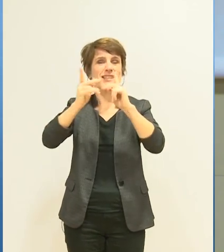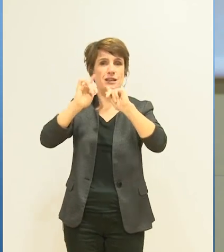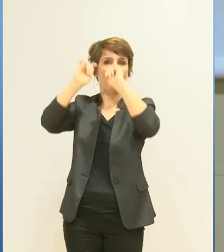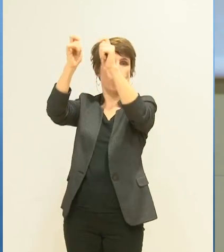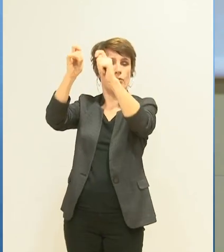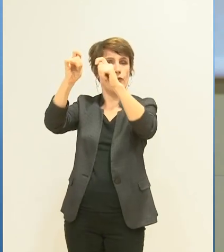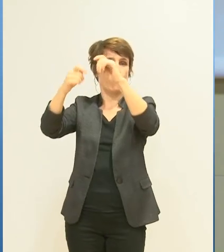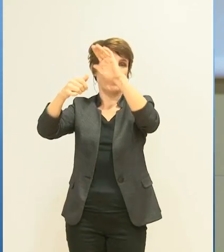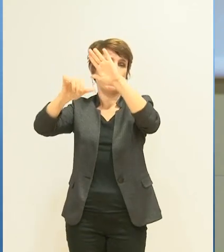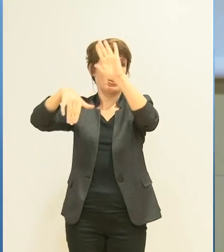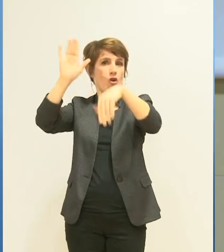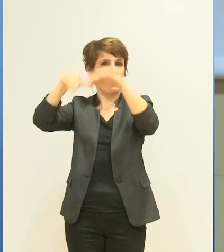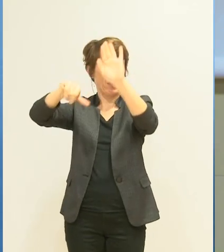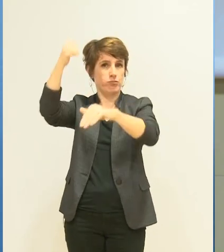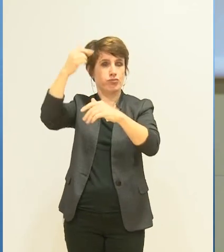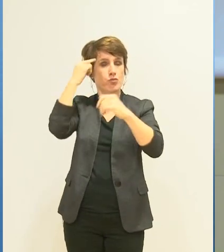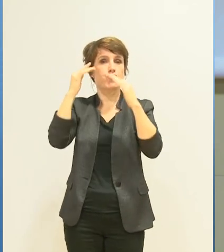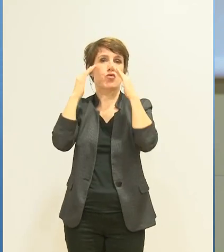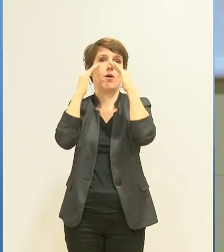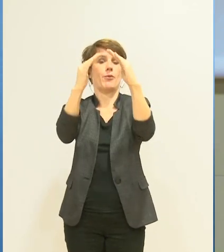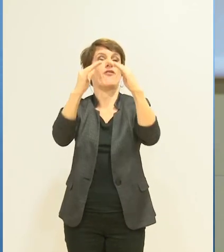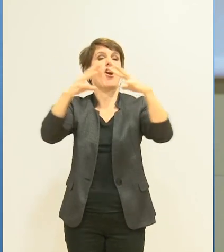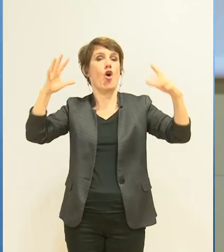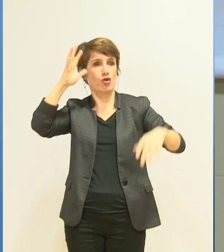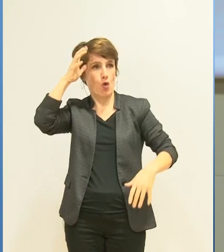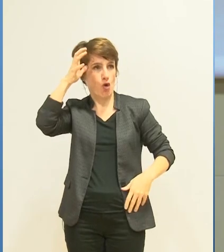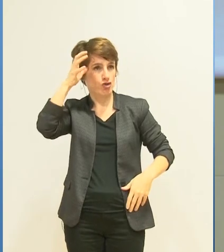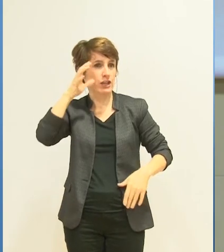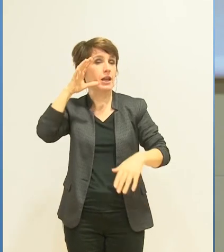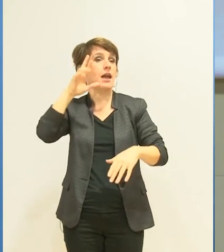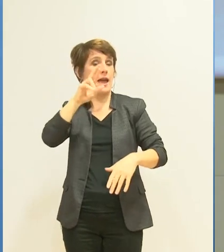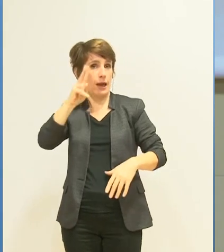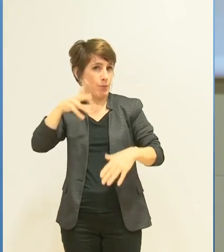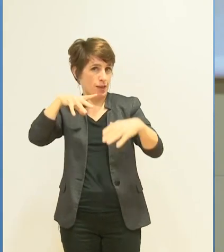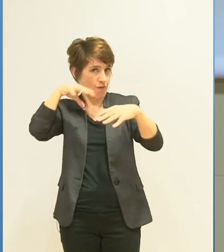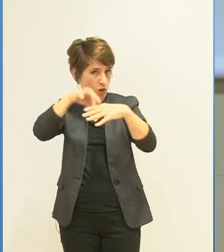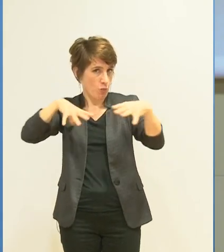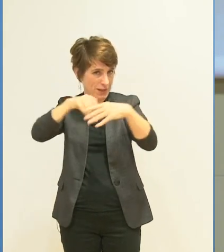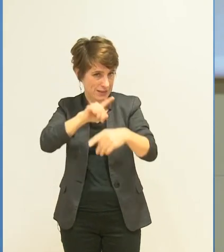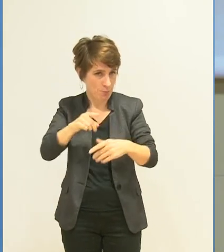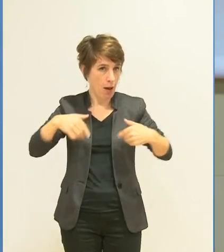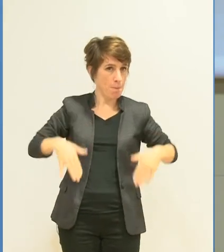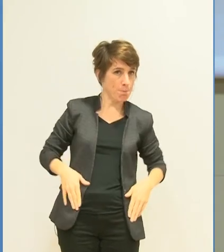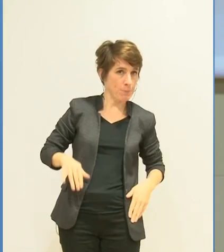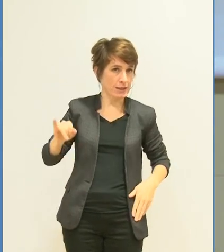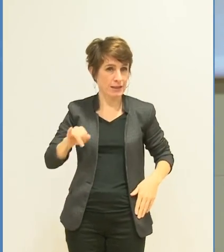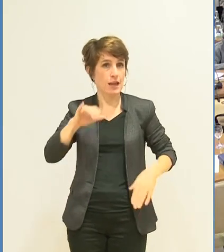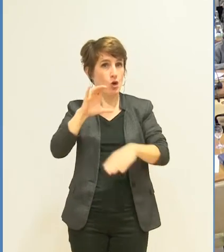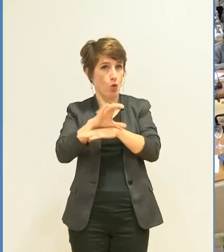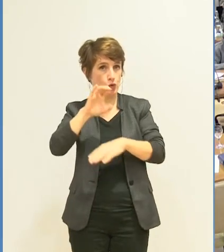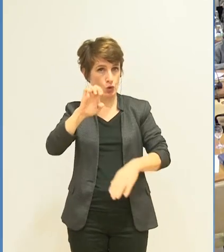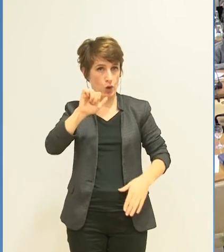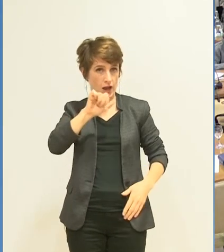projet sur le site de la grande orangerie qui ne participent pas au vote rp qui s'abstient qui votent contre âgées